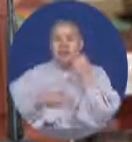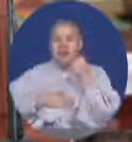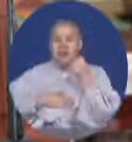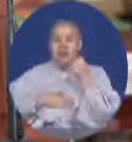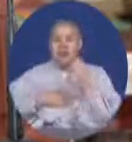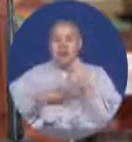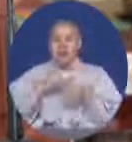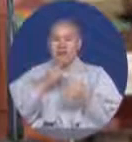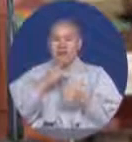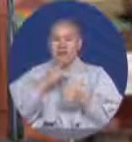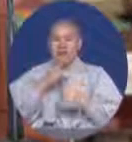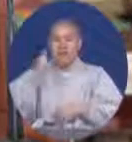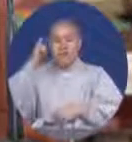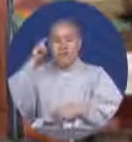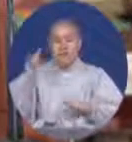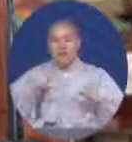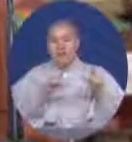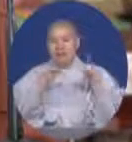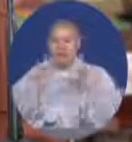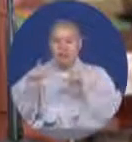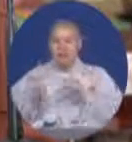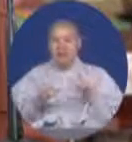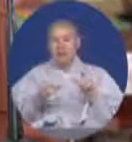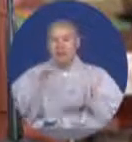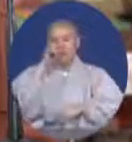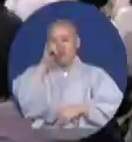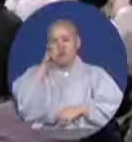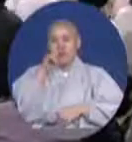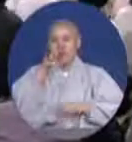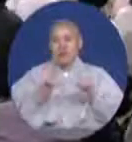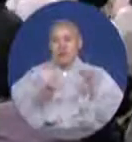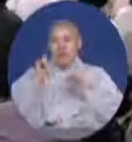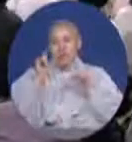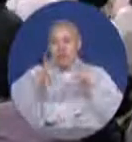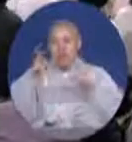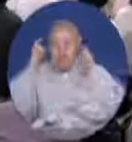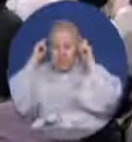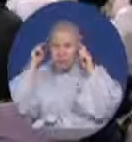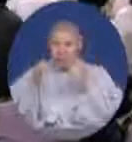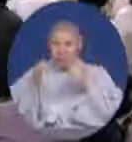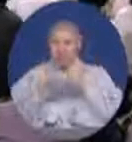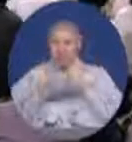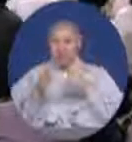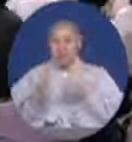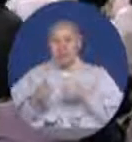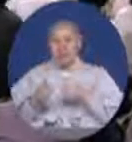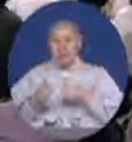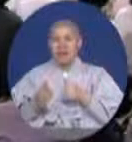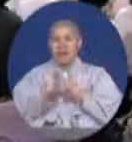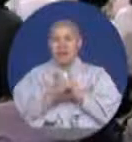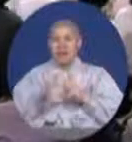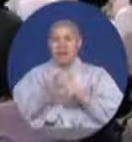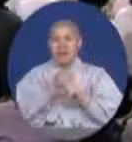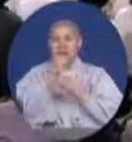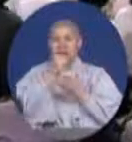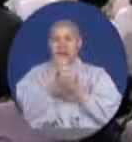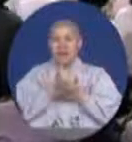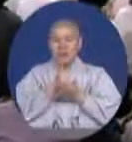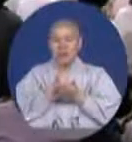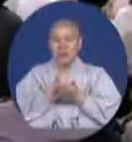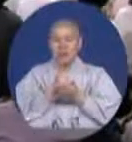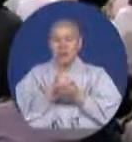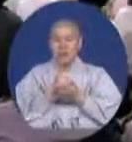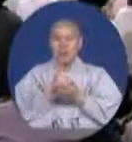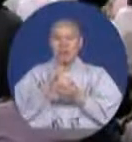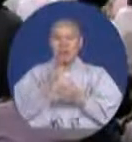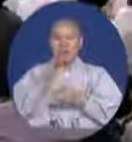있습니다. 이것을 색에 그래요. 색에 미했다. 그럼 부처님이